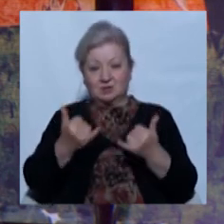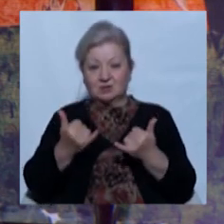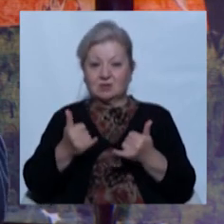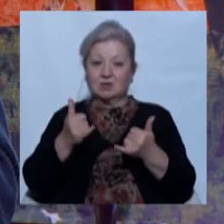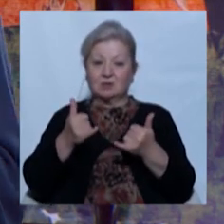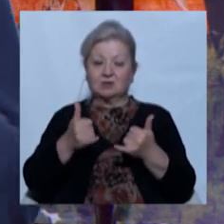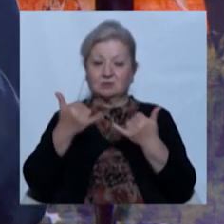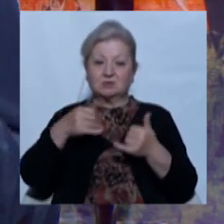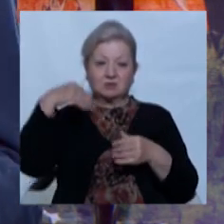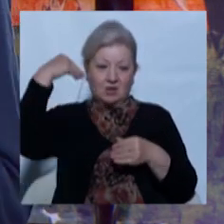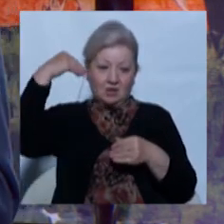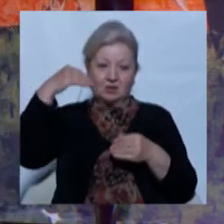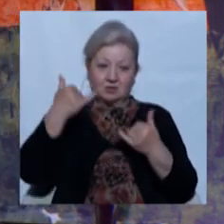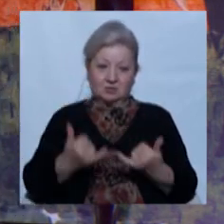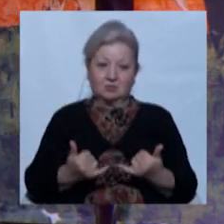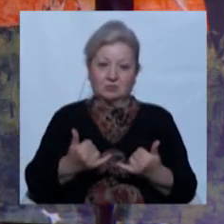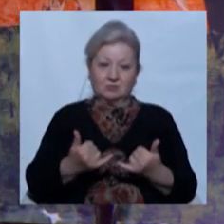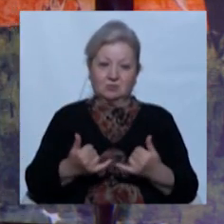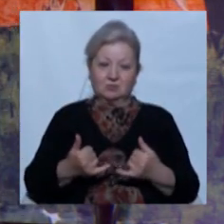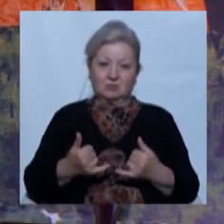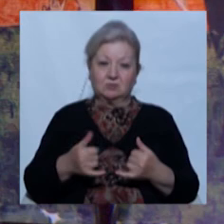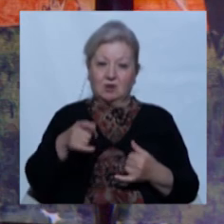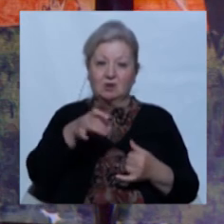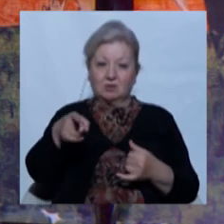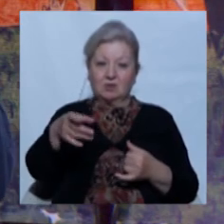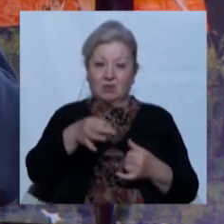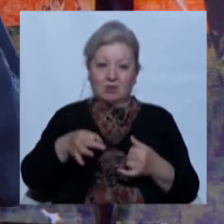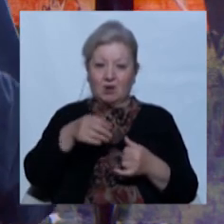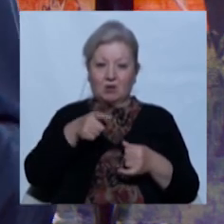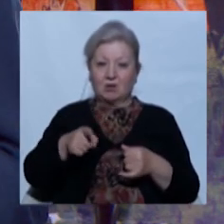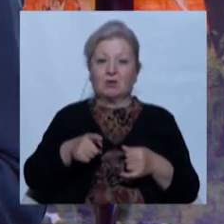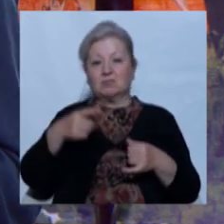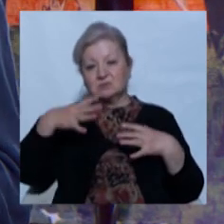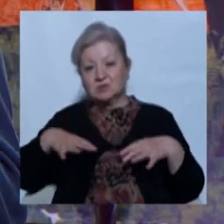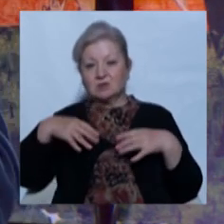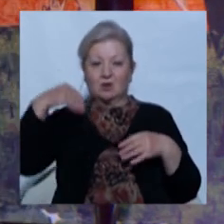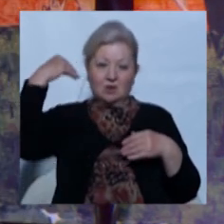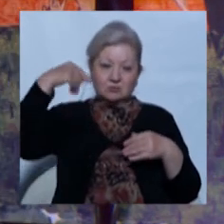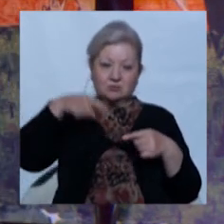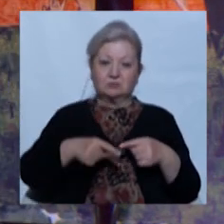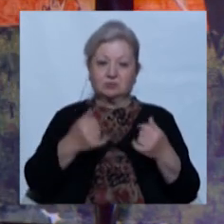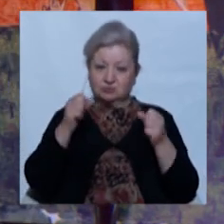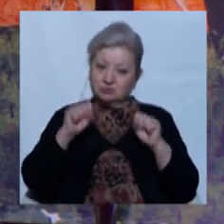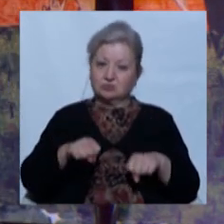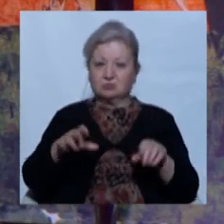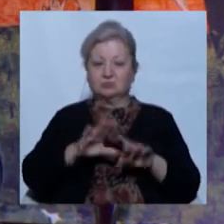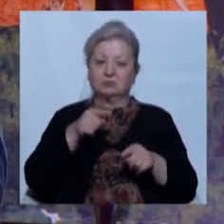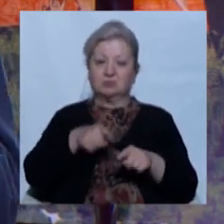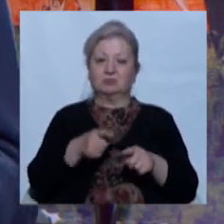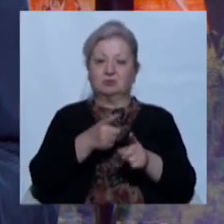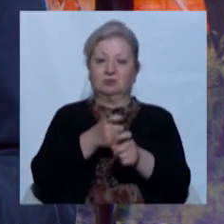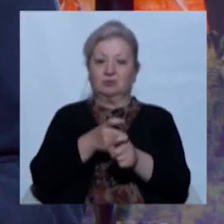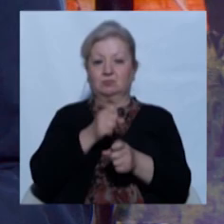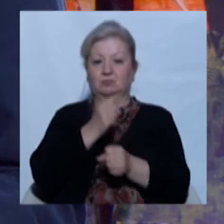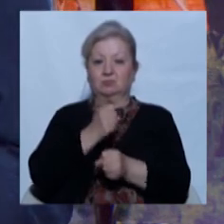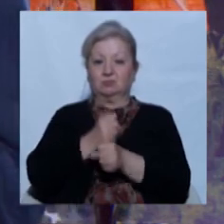ვთქვათ, აჭარამ, ვთქვათ, მაჭახელას რაიონიდან, აჭარამ და საქართველომ აწარმოოს ეს თოფები და თუ არის